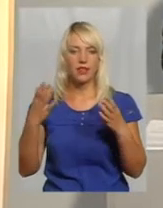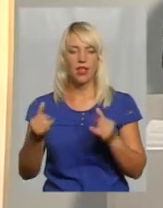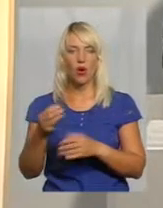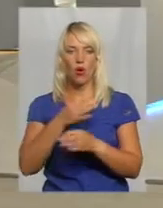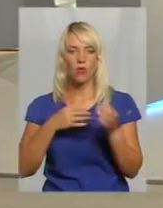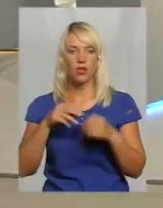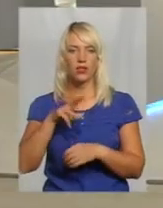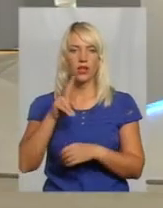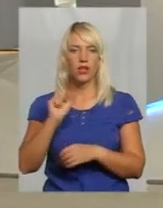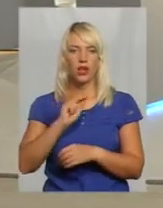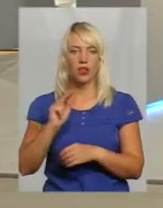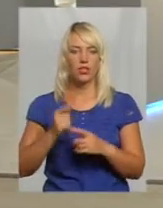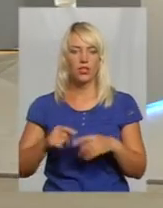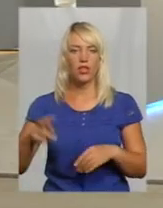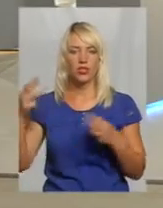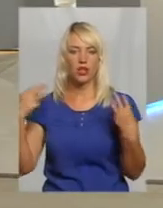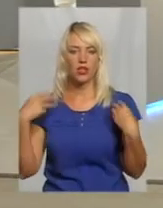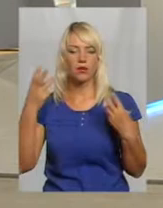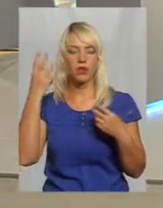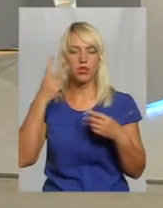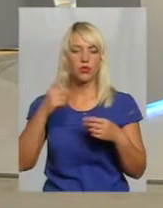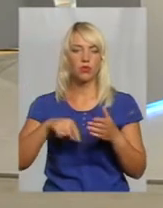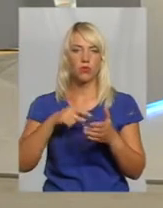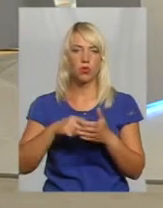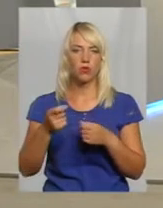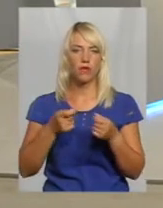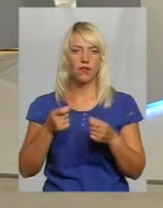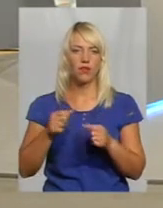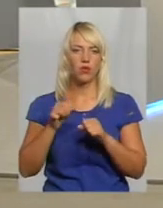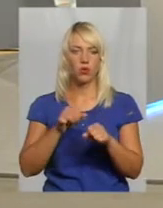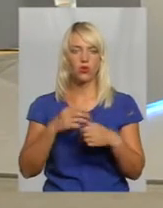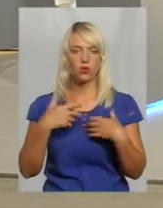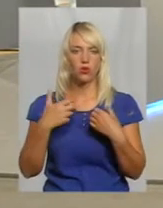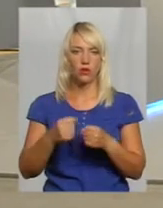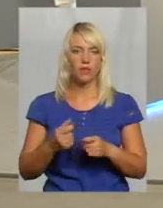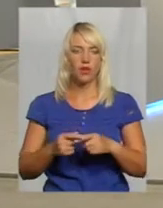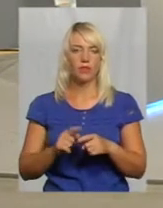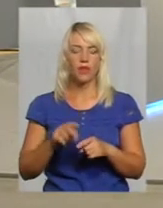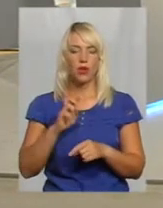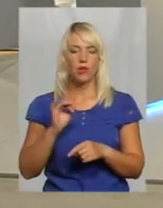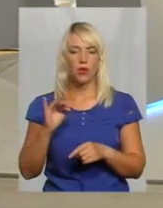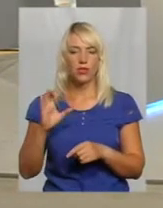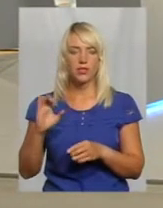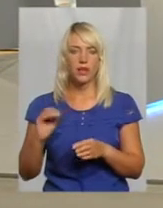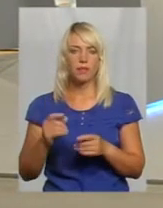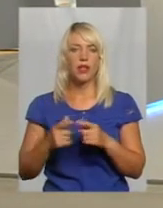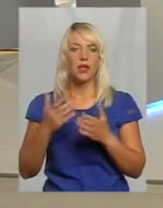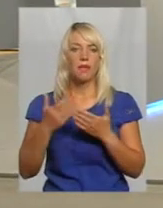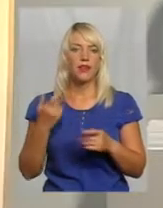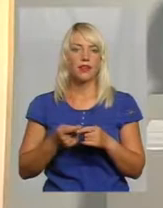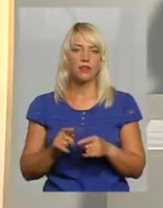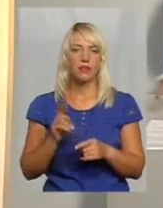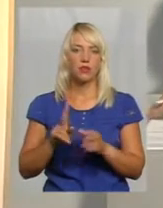Борисом Ткачем, начальником Хмельницького міського управління охорони здоров'я. Мої вітання. Доброго вечора. Пане Борисе, перед тим, як ми розпочнемо розмову,